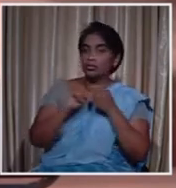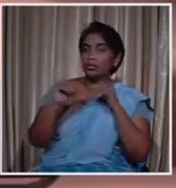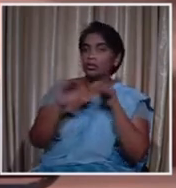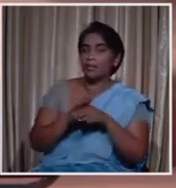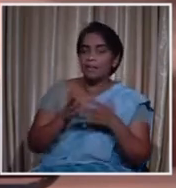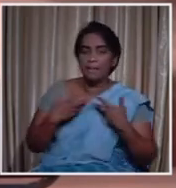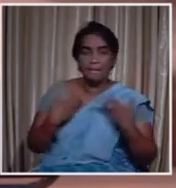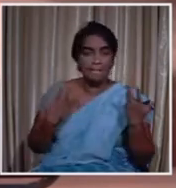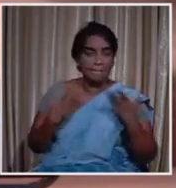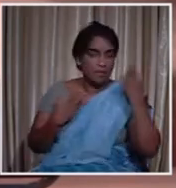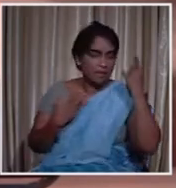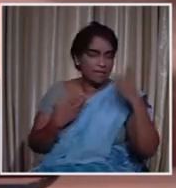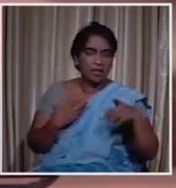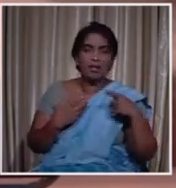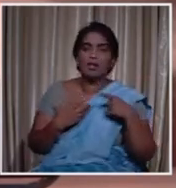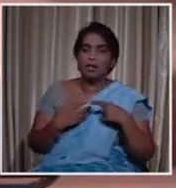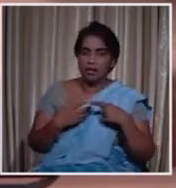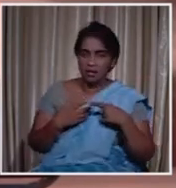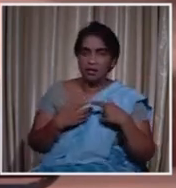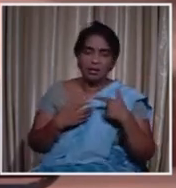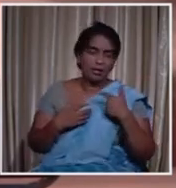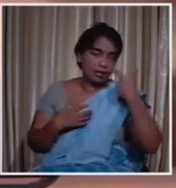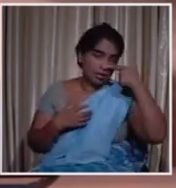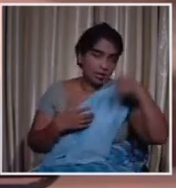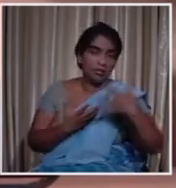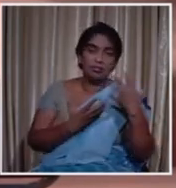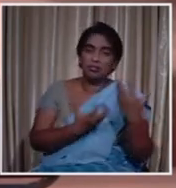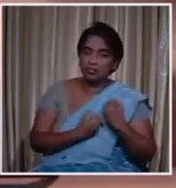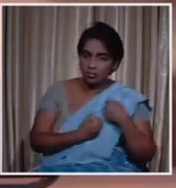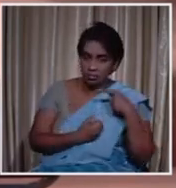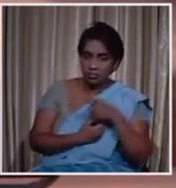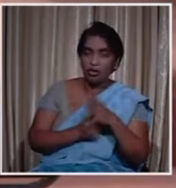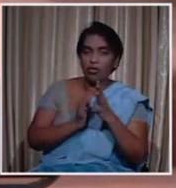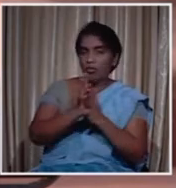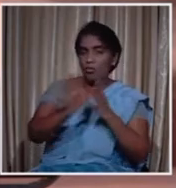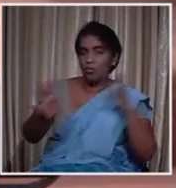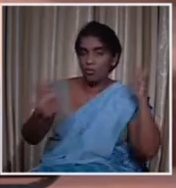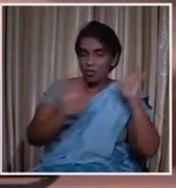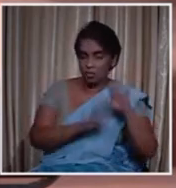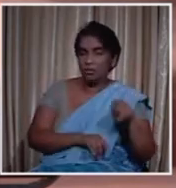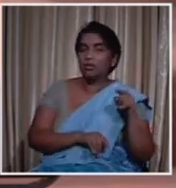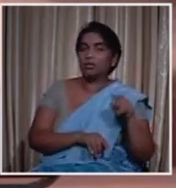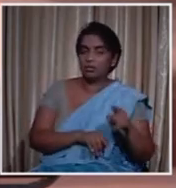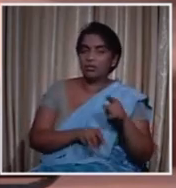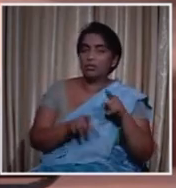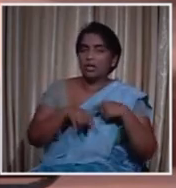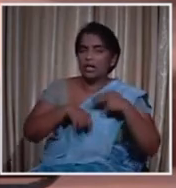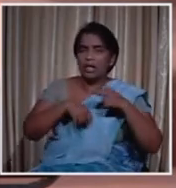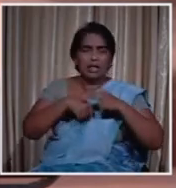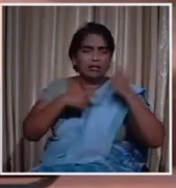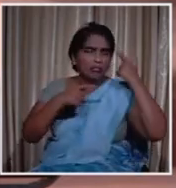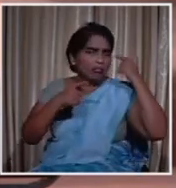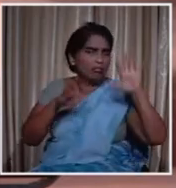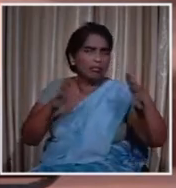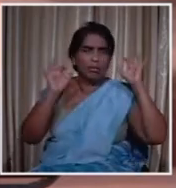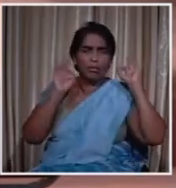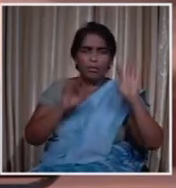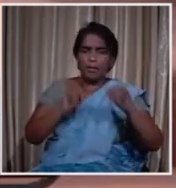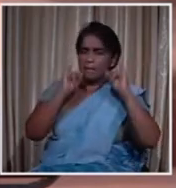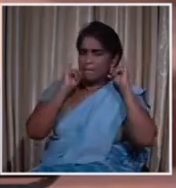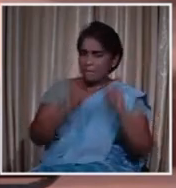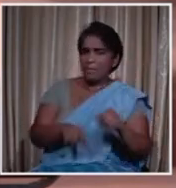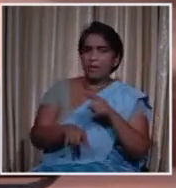பெறுவதற்காக நாள் முழுதும் காத்திருந்த அப்பாவி பொதுமக்கள் மீது காரணமற்று இராணுவத்தினர் காட்டுமிராண்டித்தனமாக தாக்குதலை